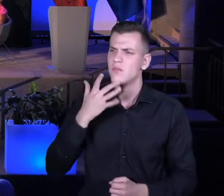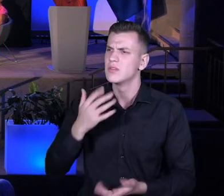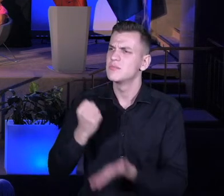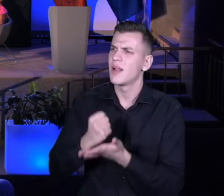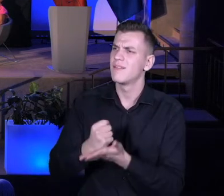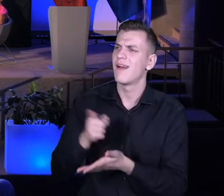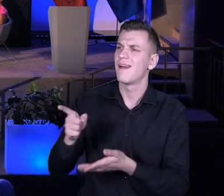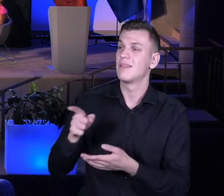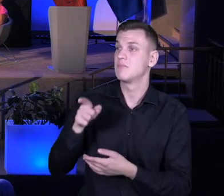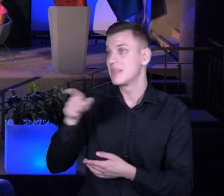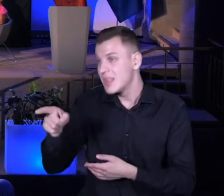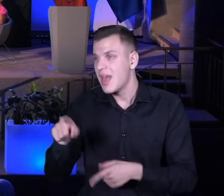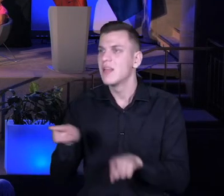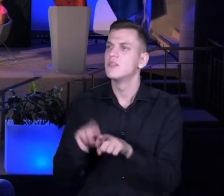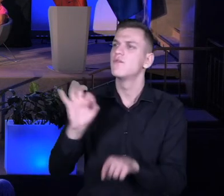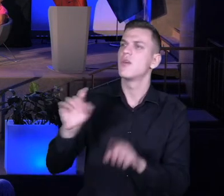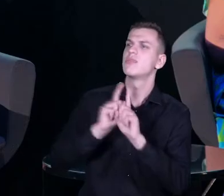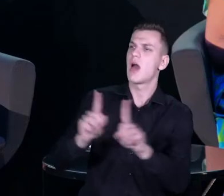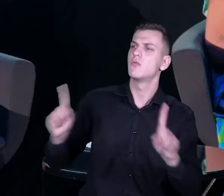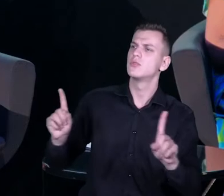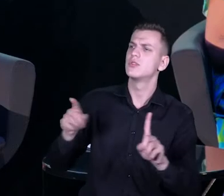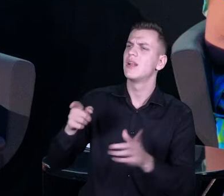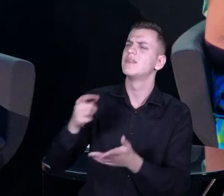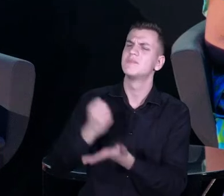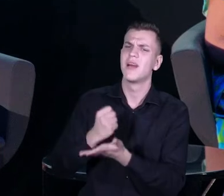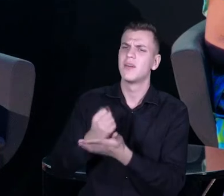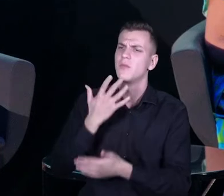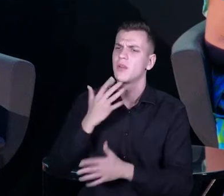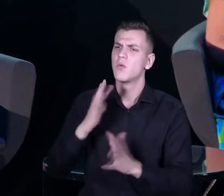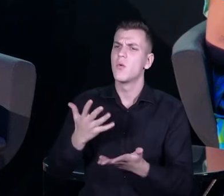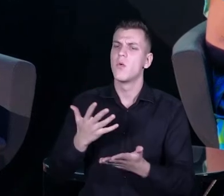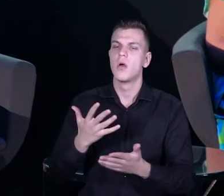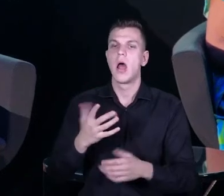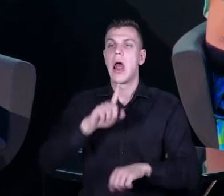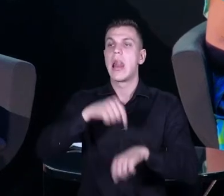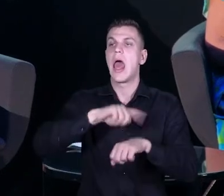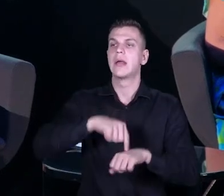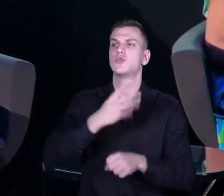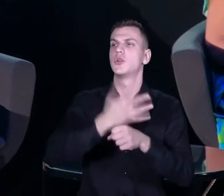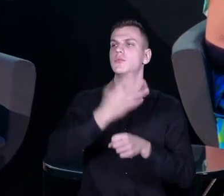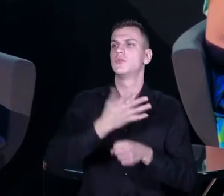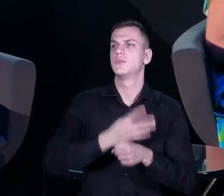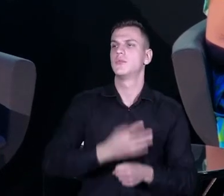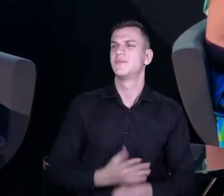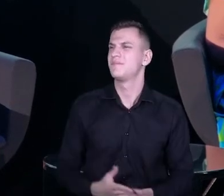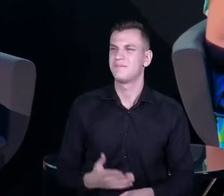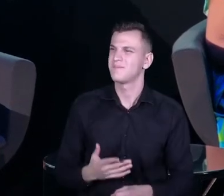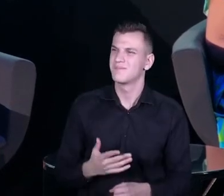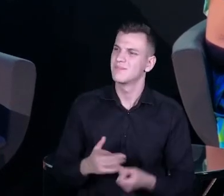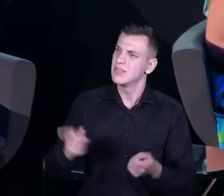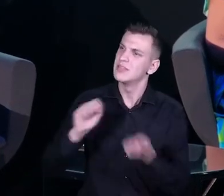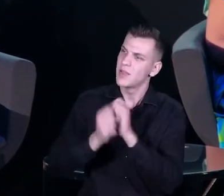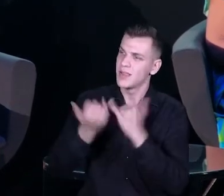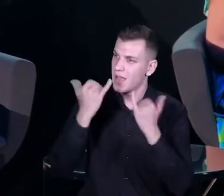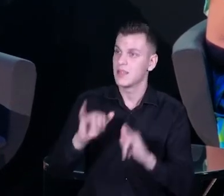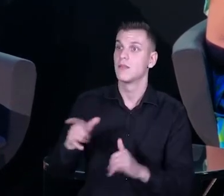twoich nauczycieli związane z tym, by nieco przełamywać ten model klasowo-lekcyjny, czyli te dzieci pracujące w różnych